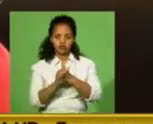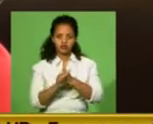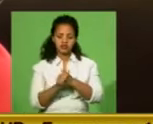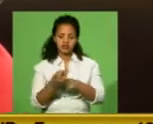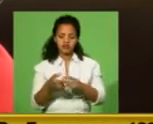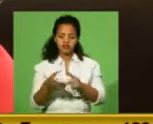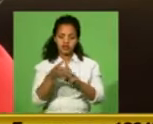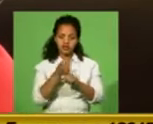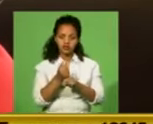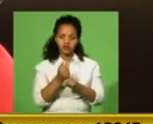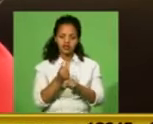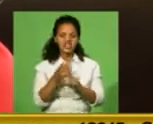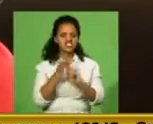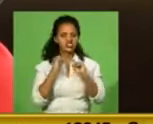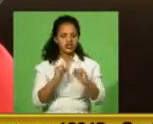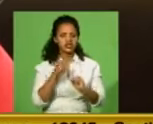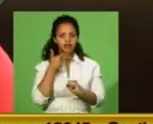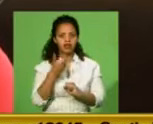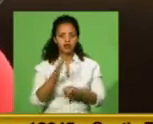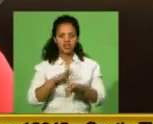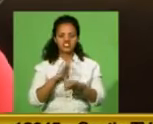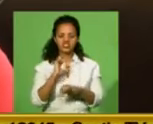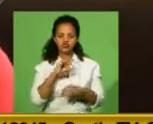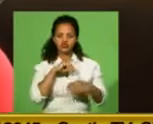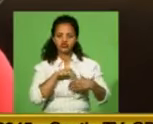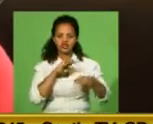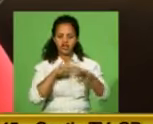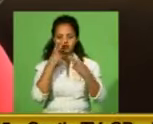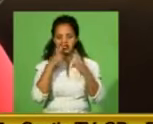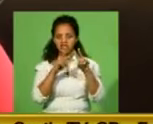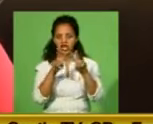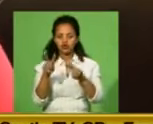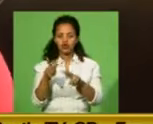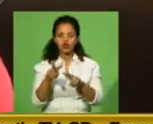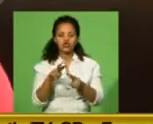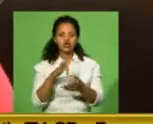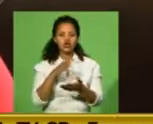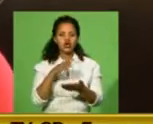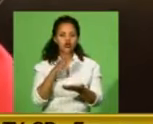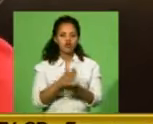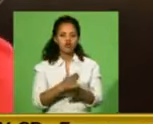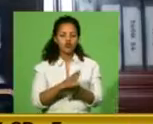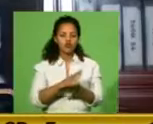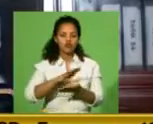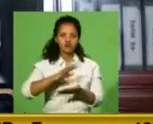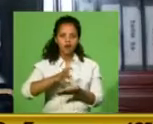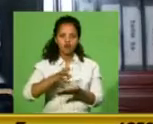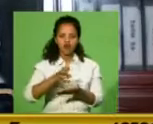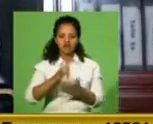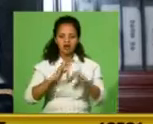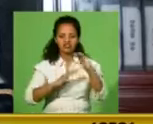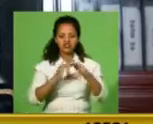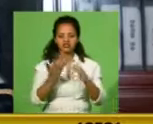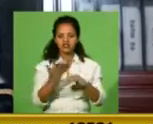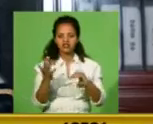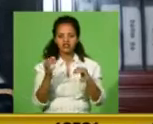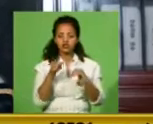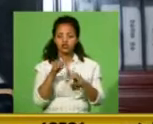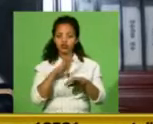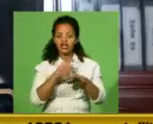መያዝ እንችላለን ወይ የሚለው ላይ ትንሽ ውስጥ ላይም ሲታዩ የቆሙ ቧንቧዎች አሉ። አመቺነቱ ጋር ተያይዞ እሱ